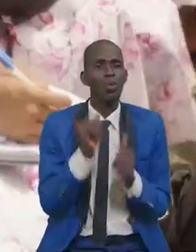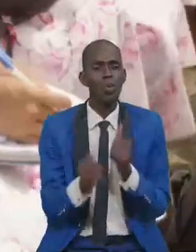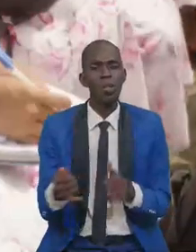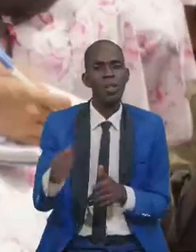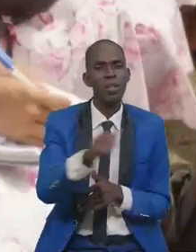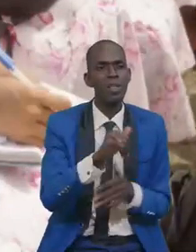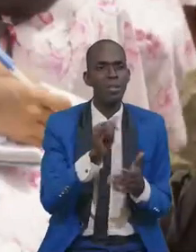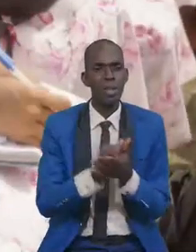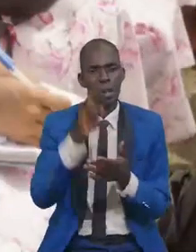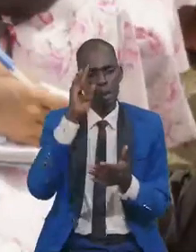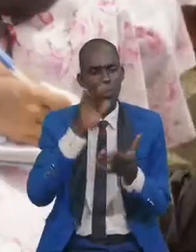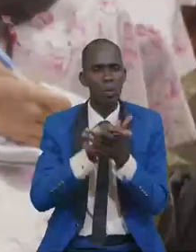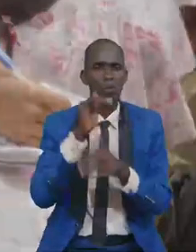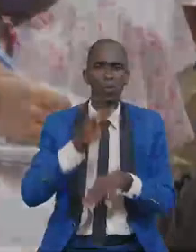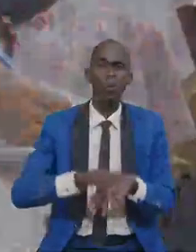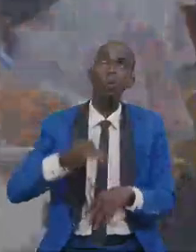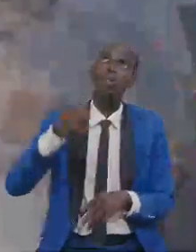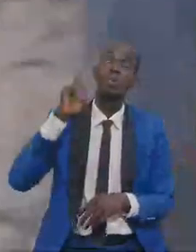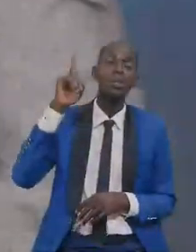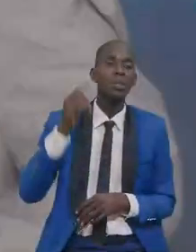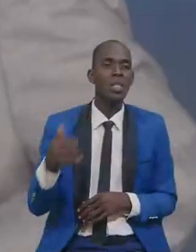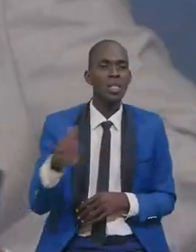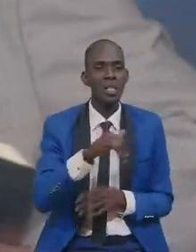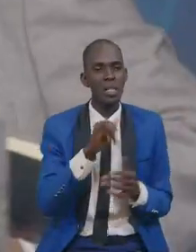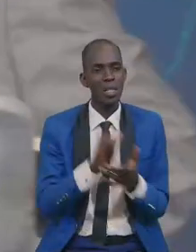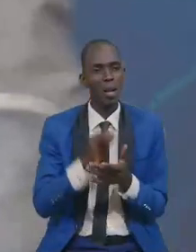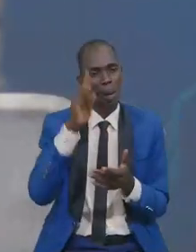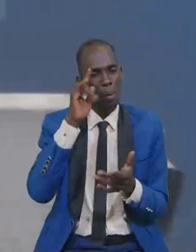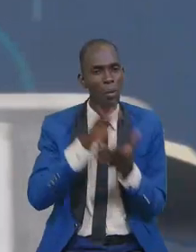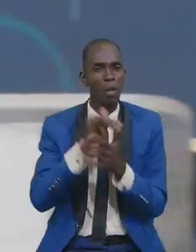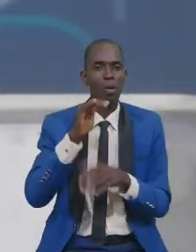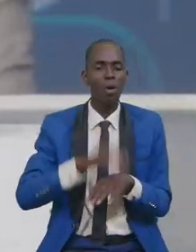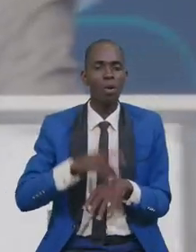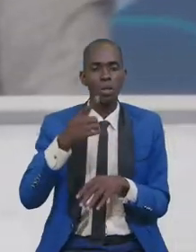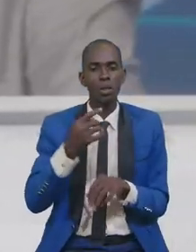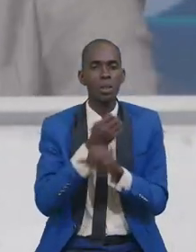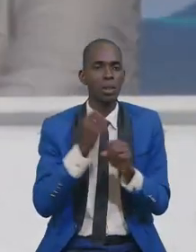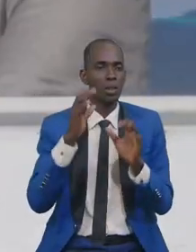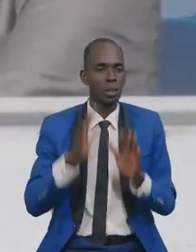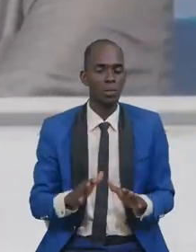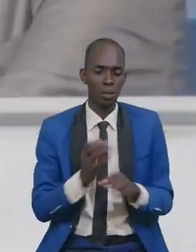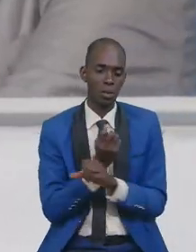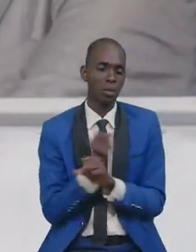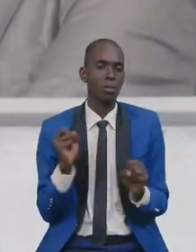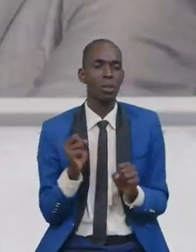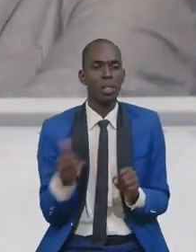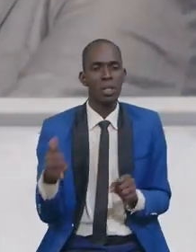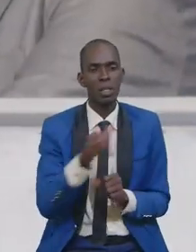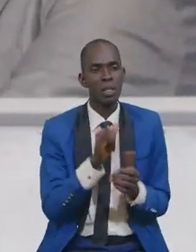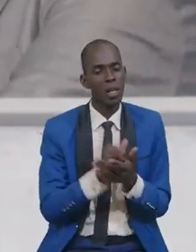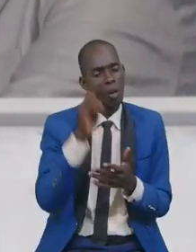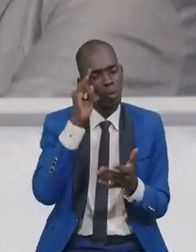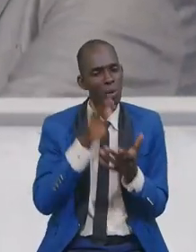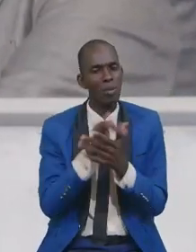devait recevoir ceux qui croiraient en lui, ceux qui croiraient en lui, au Sauveur, le salut, ceux